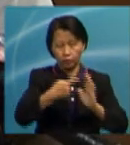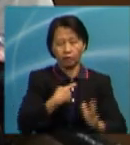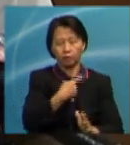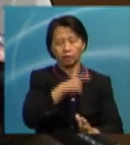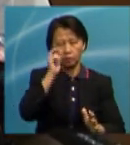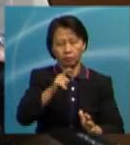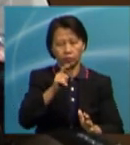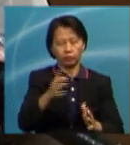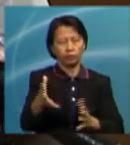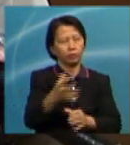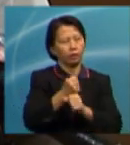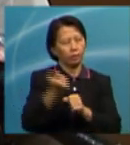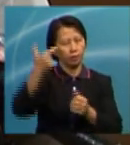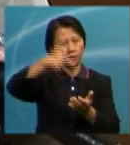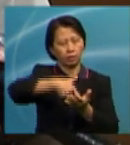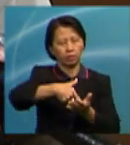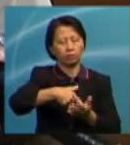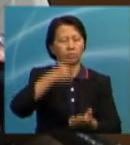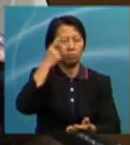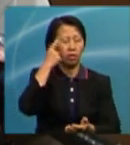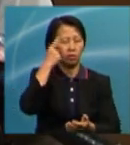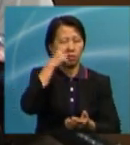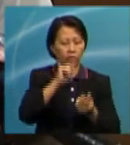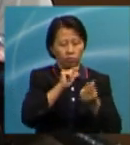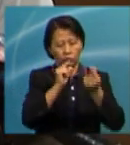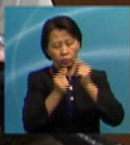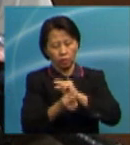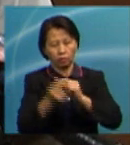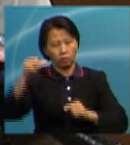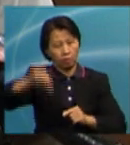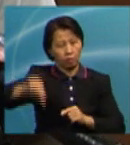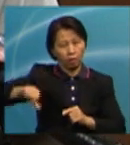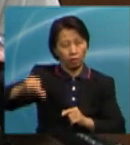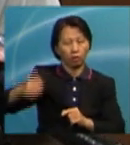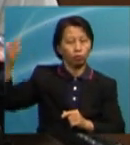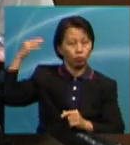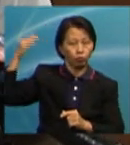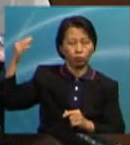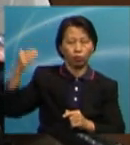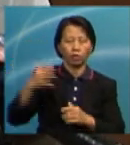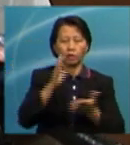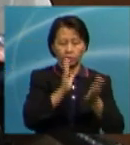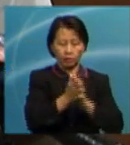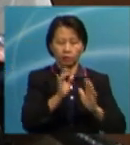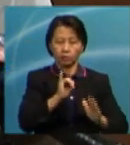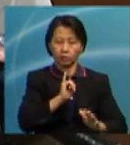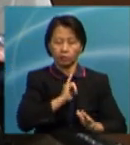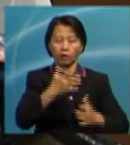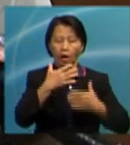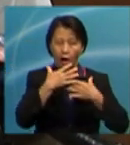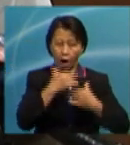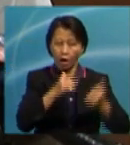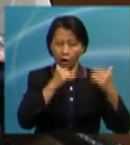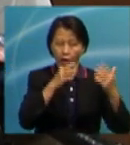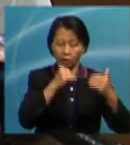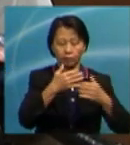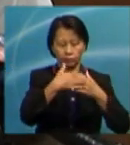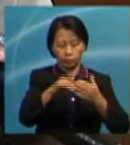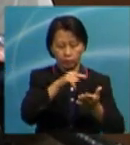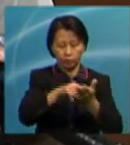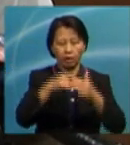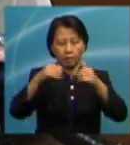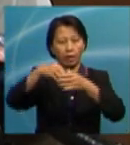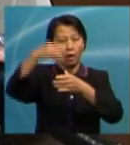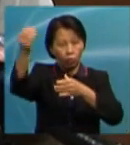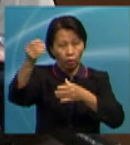Perlu mengutip mata untuk mengganti kekalahan-kekalahan selepas ini jadi saya harap selepas ini perlawanan luar